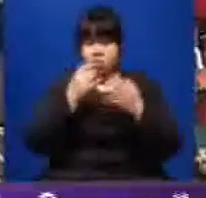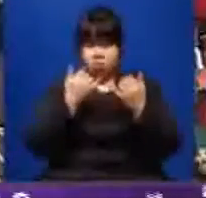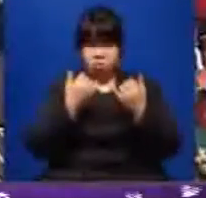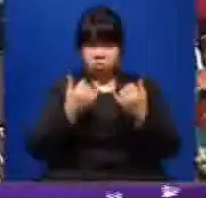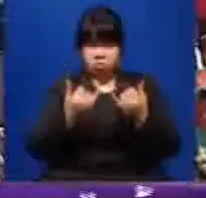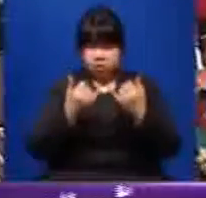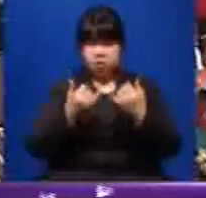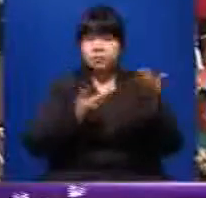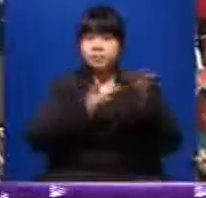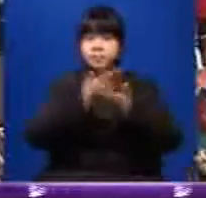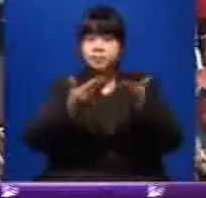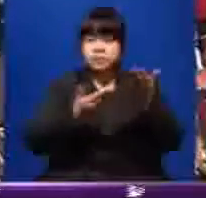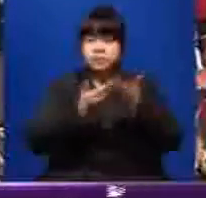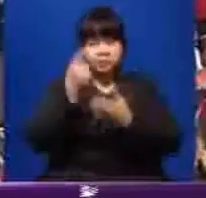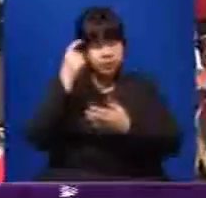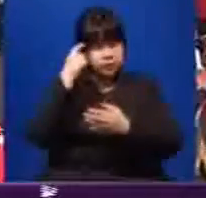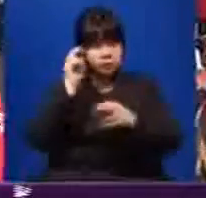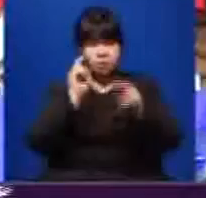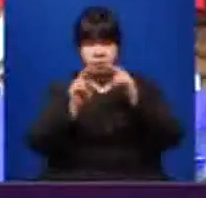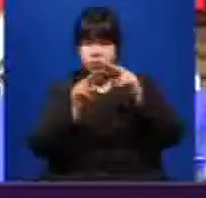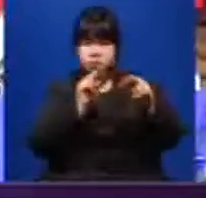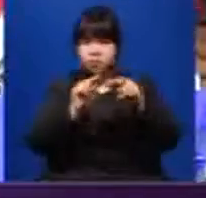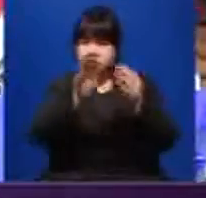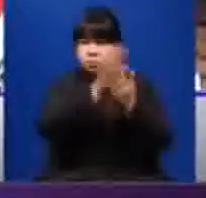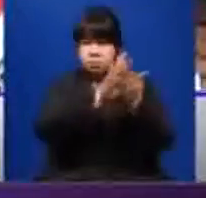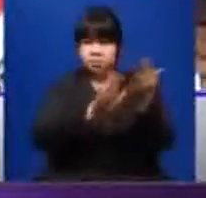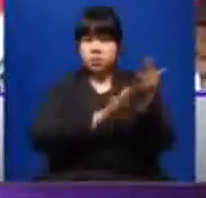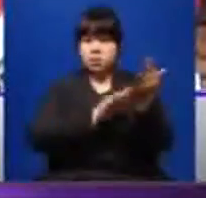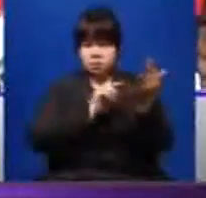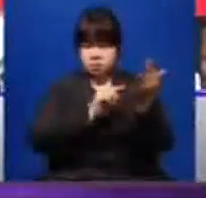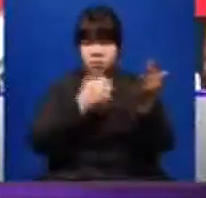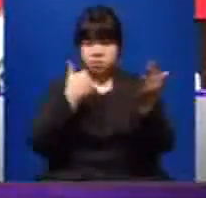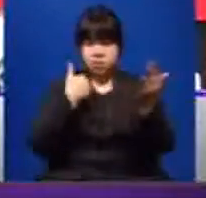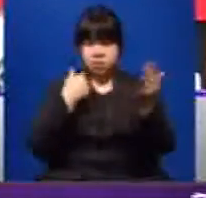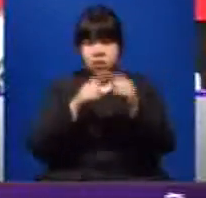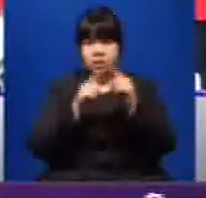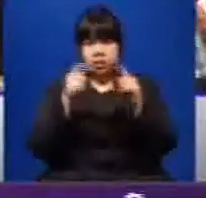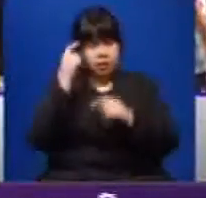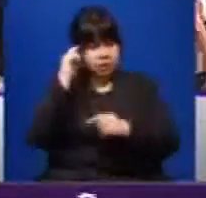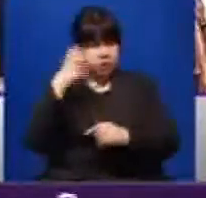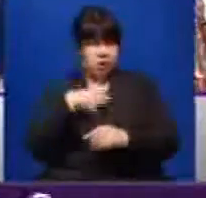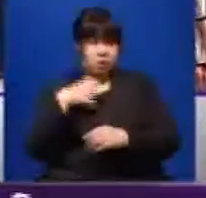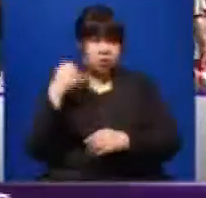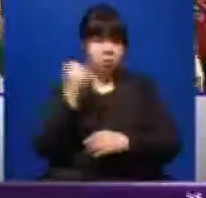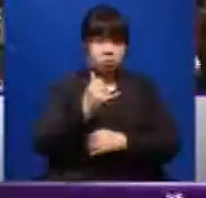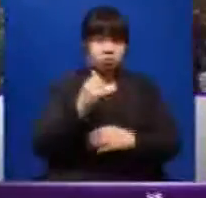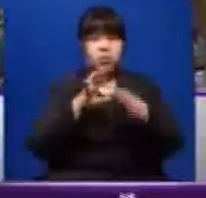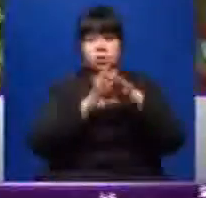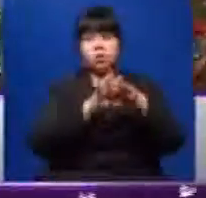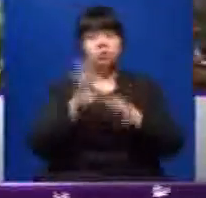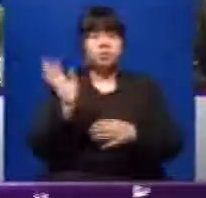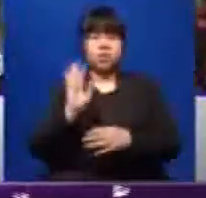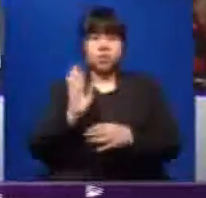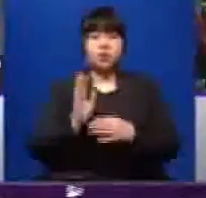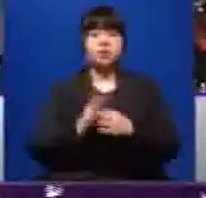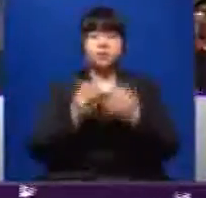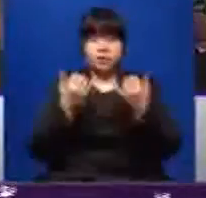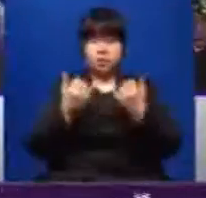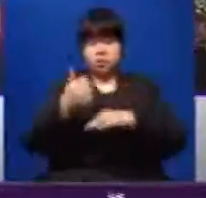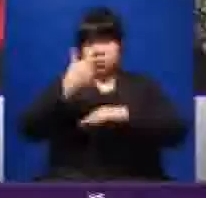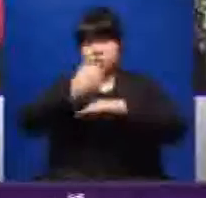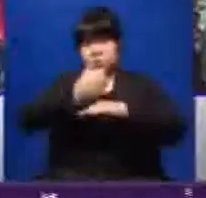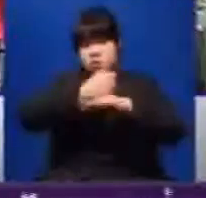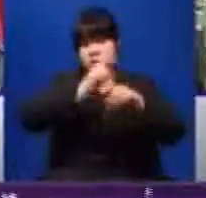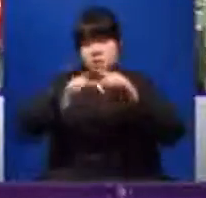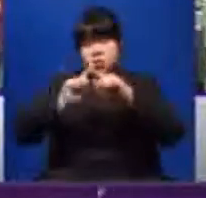วอชิงตันว่าได้จับตาสถานการณ์ในประเทศไทยอยู่แต่ว่าไม่มีความประสงค์จะเข้าไปแทรกแซงโดยเจ้าหน้าที่ระดับสูงของ